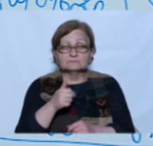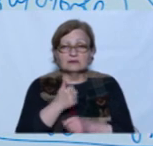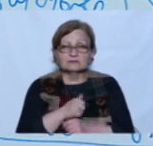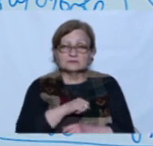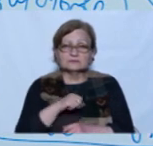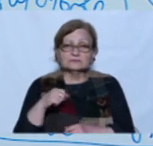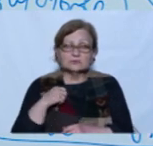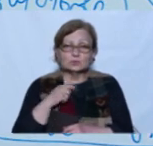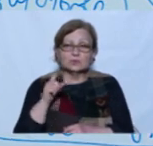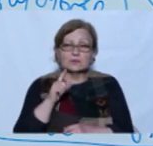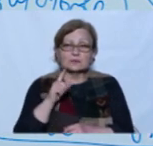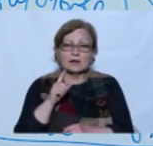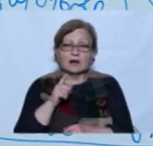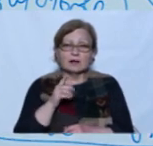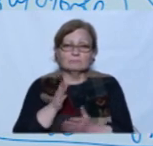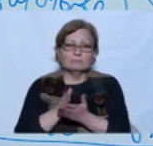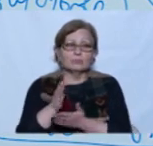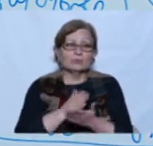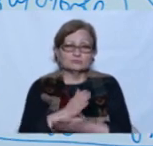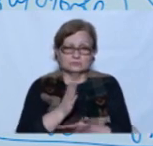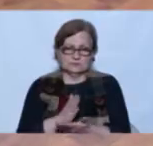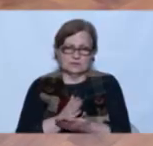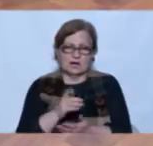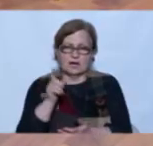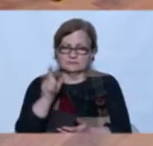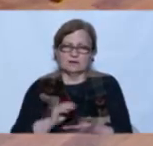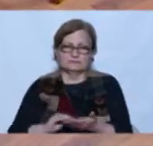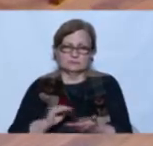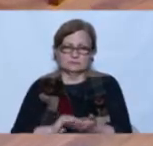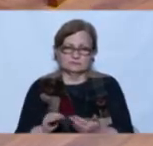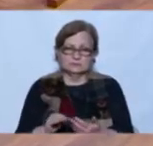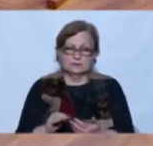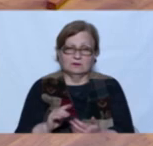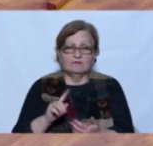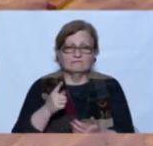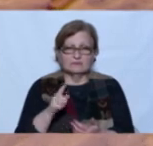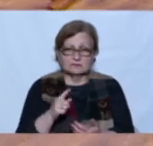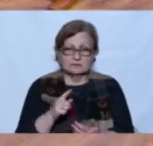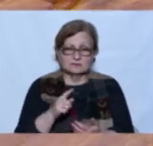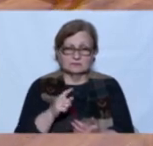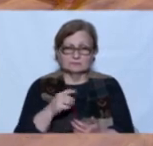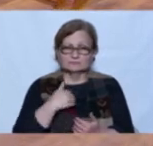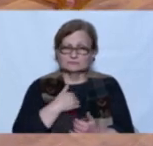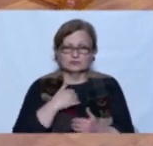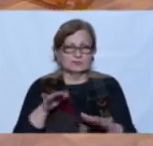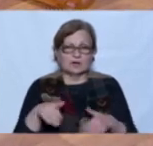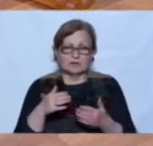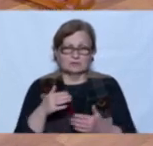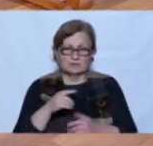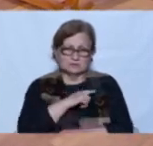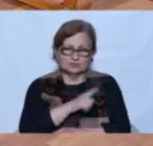თავად პუბლიცისტური წერილის ავტორი. ვინაიდან ჩვენ დღეს არ გვაქვს